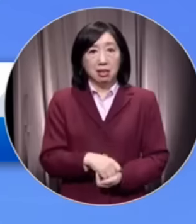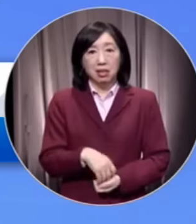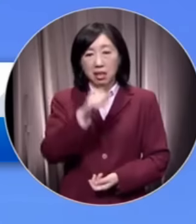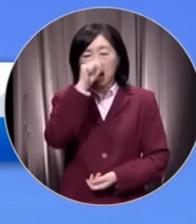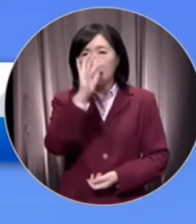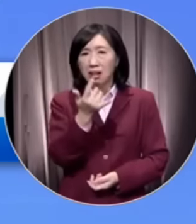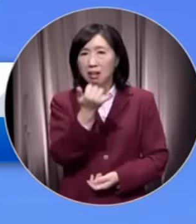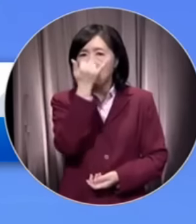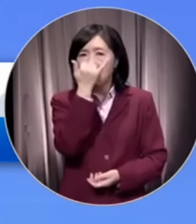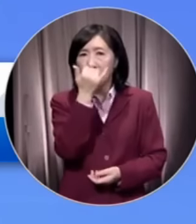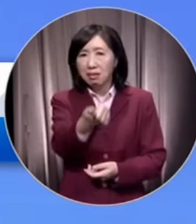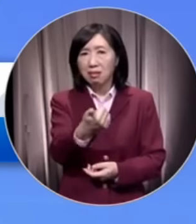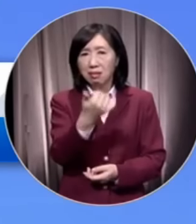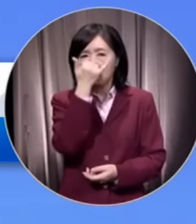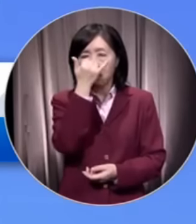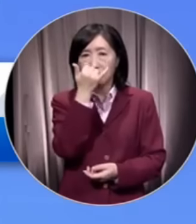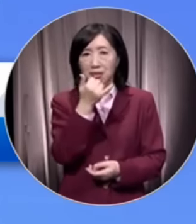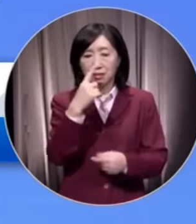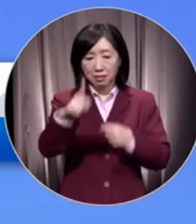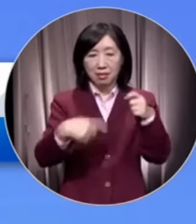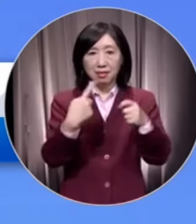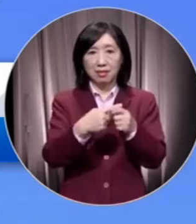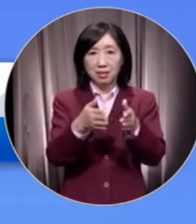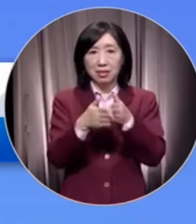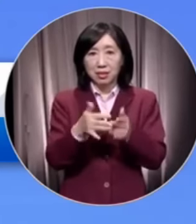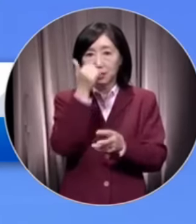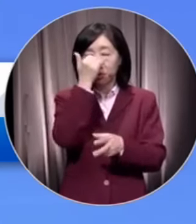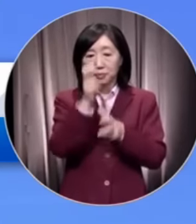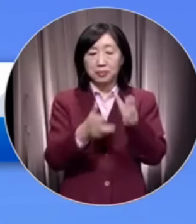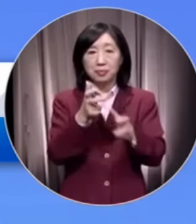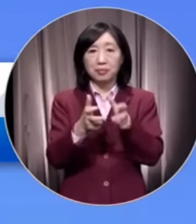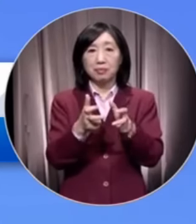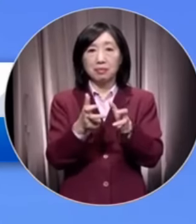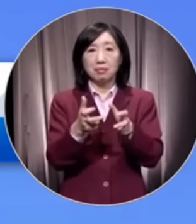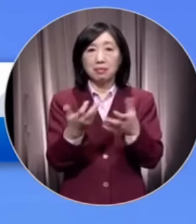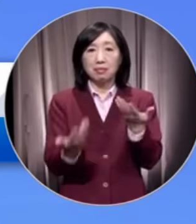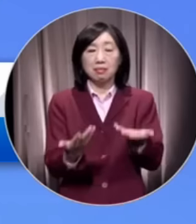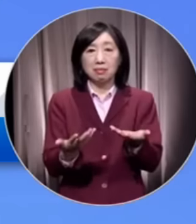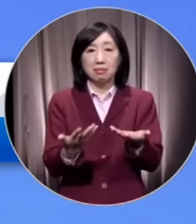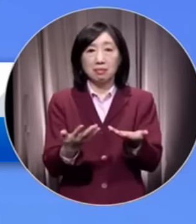猪肉，我们一年真正需要的猪油超过